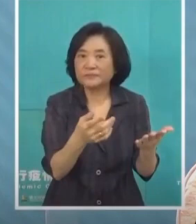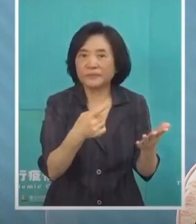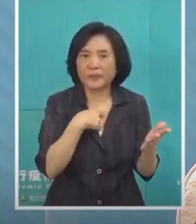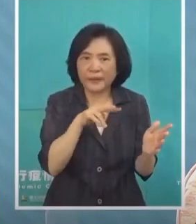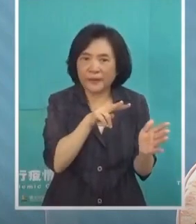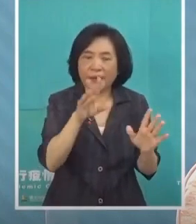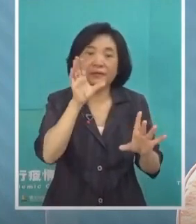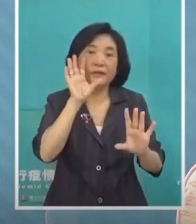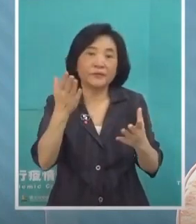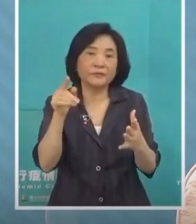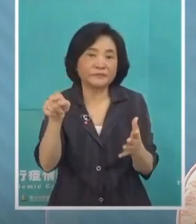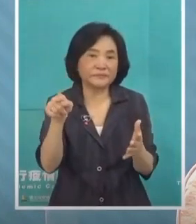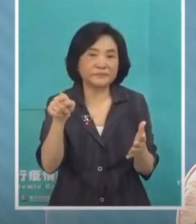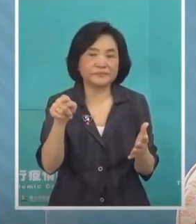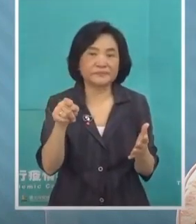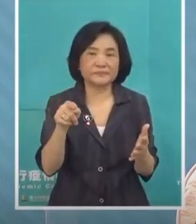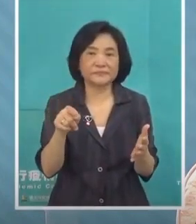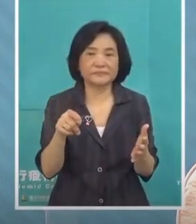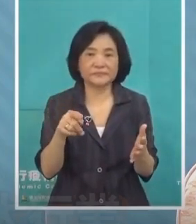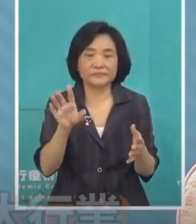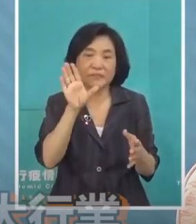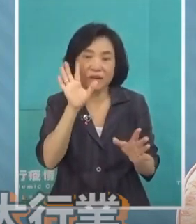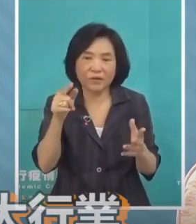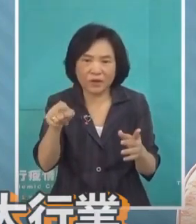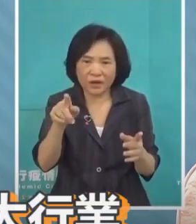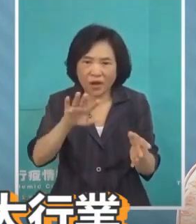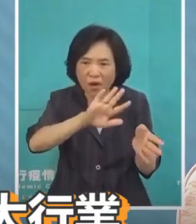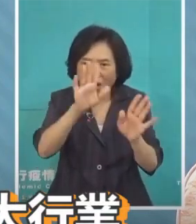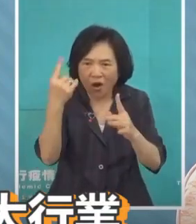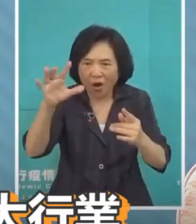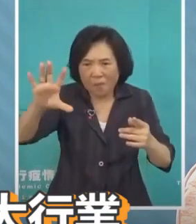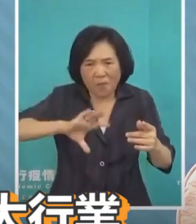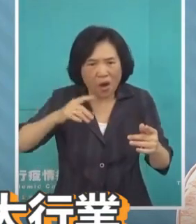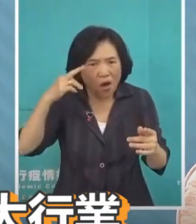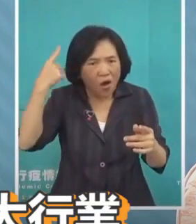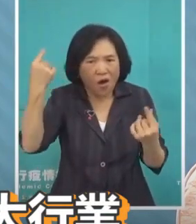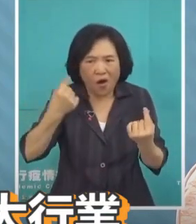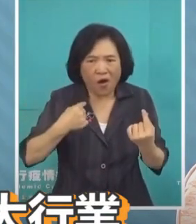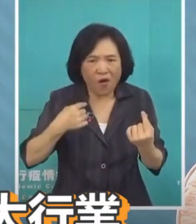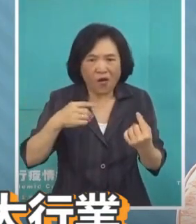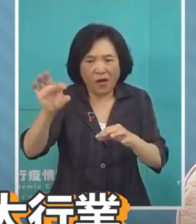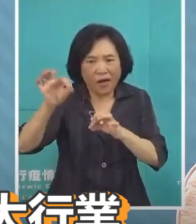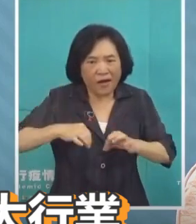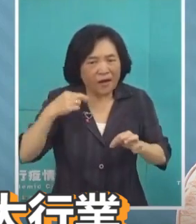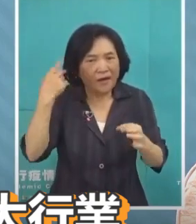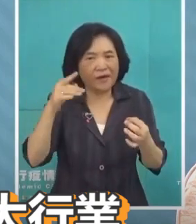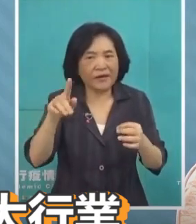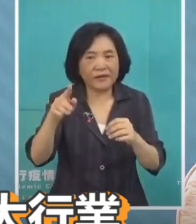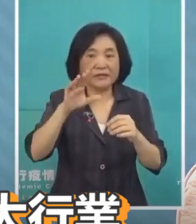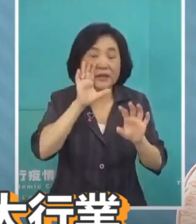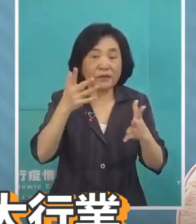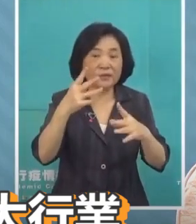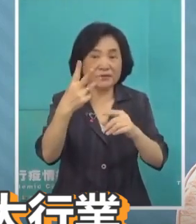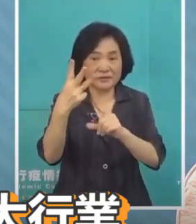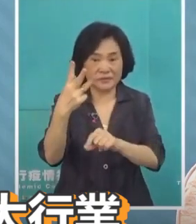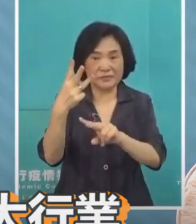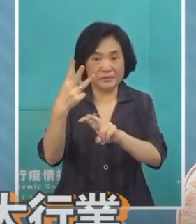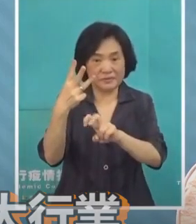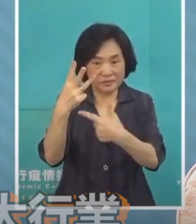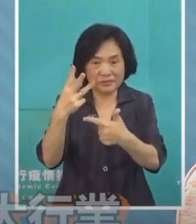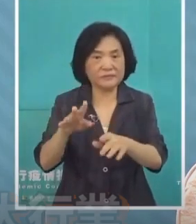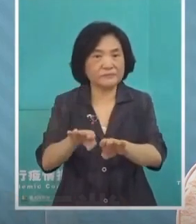我发现那个泰国跟我们发生的故事几乎一模一样，泰国好像是3月26号也是开